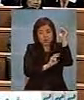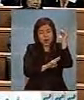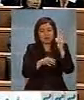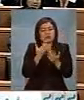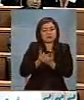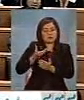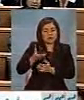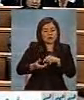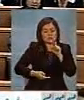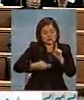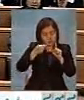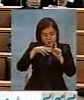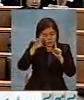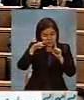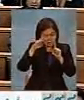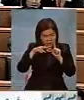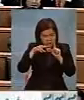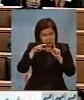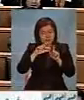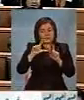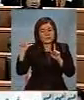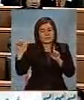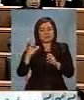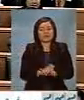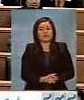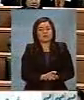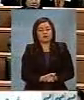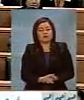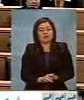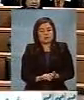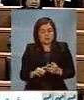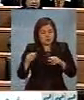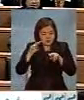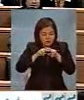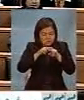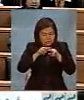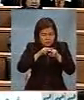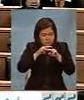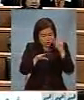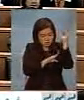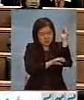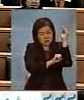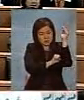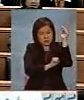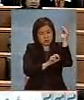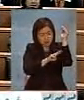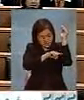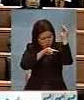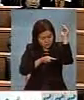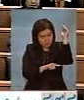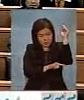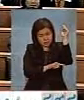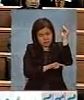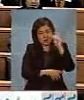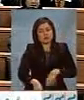17,640 ล้านโครงการรถไฟทางคู่สายสุราษฎร์ธานีปาดังเบซา 35,700